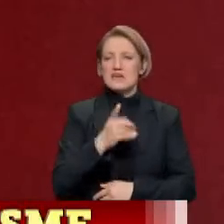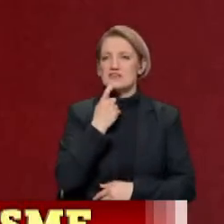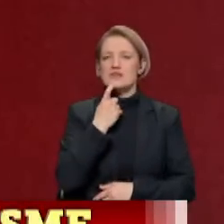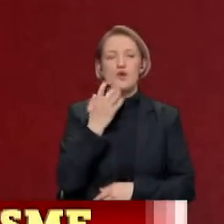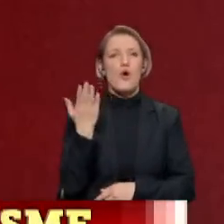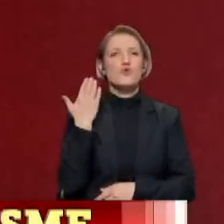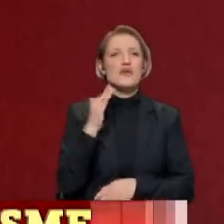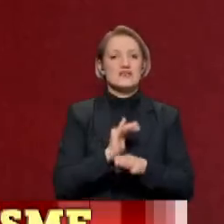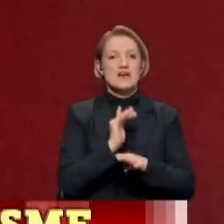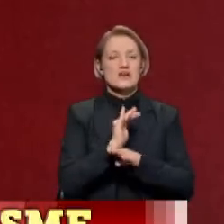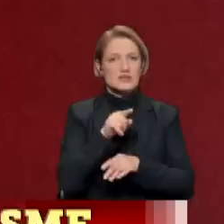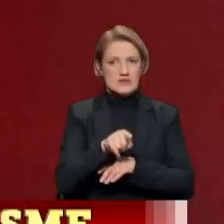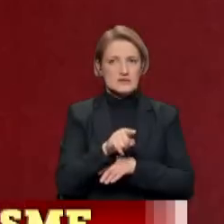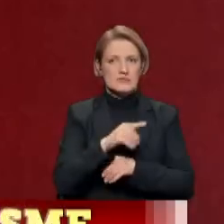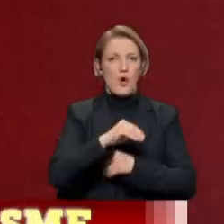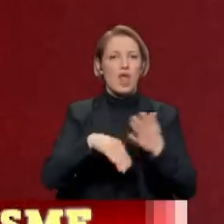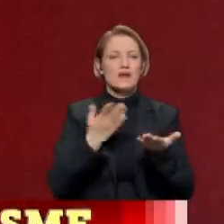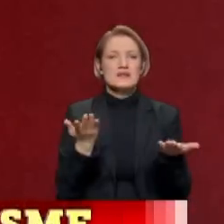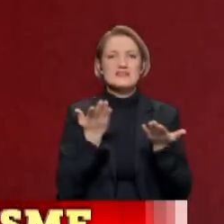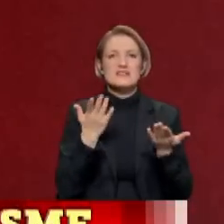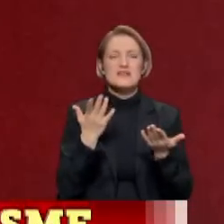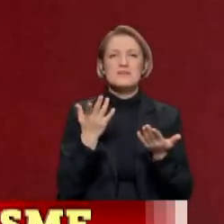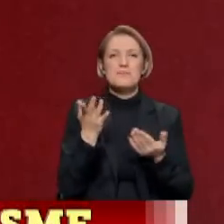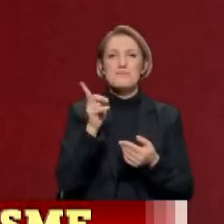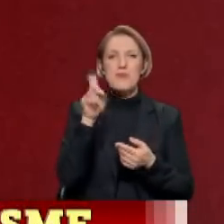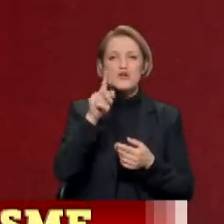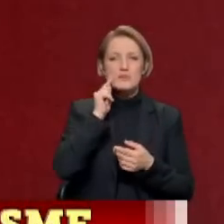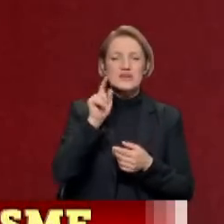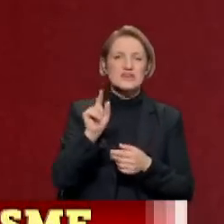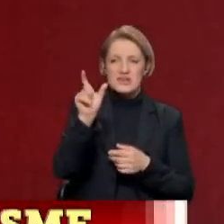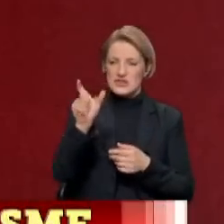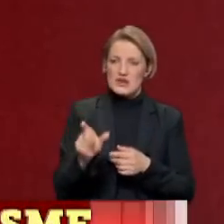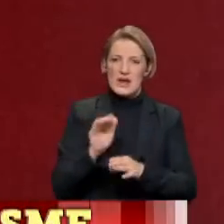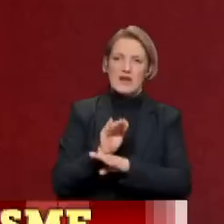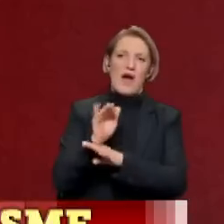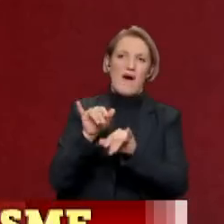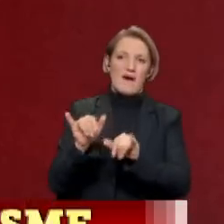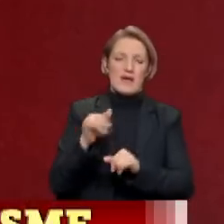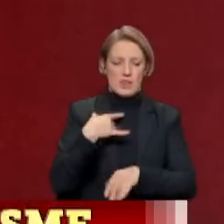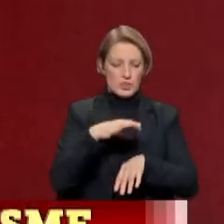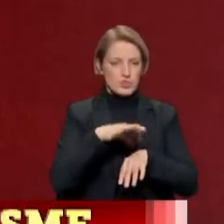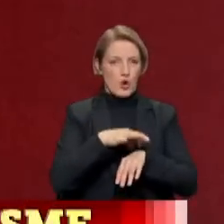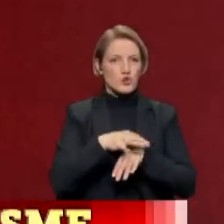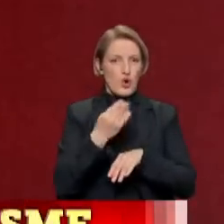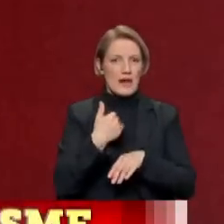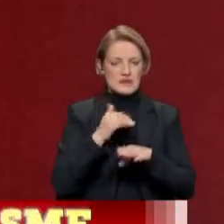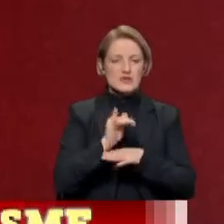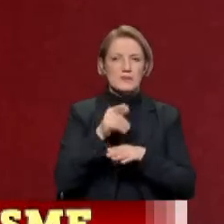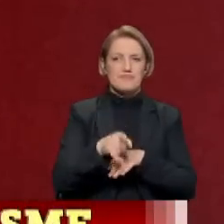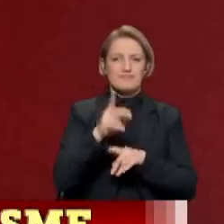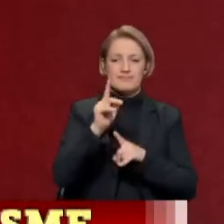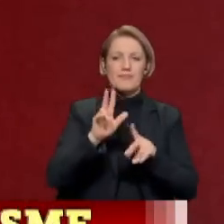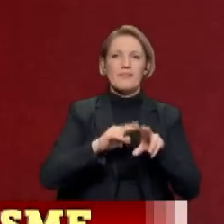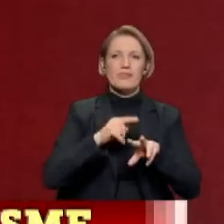önce yaşadığınız bu olayı nasıl olur da başkasına yaşatırsınız? Ben bunu hekim gözümle değerlendiriyorum. Bu bir, İlker